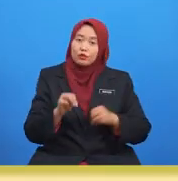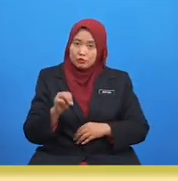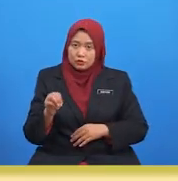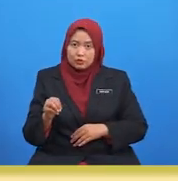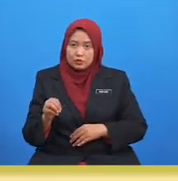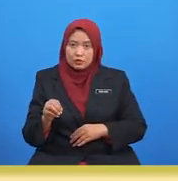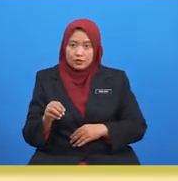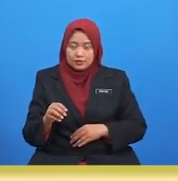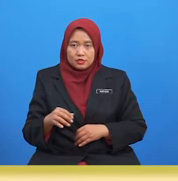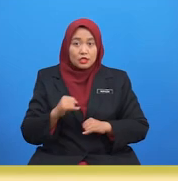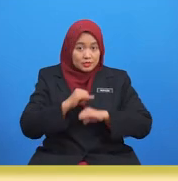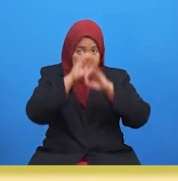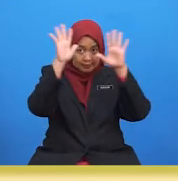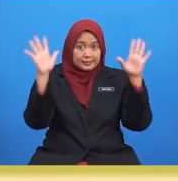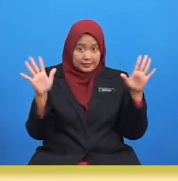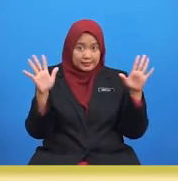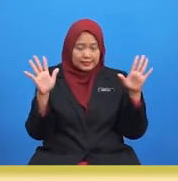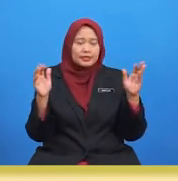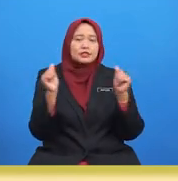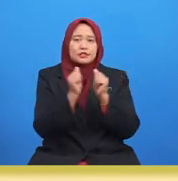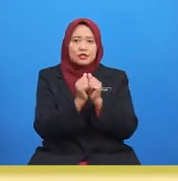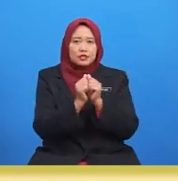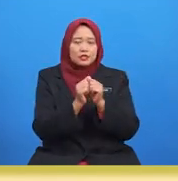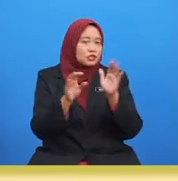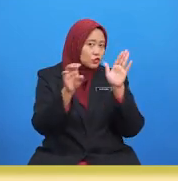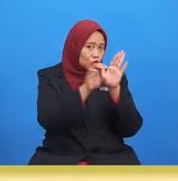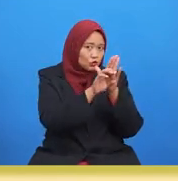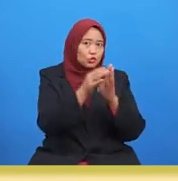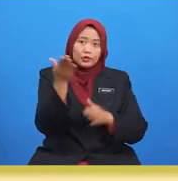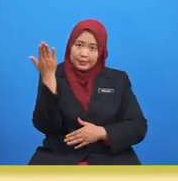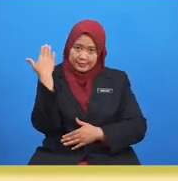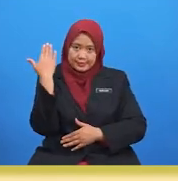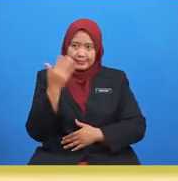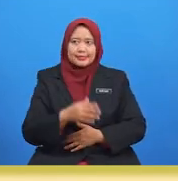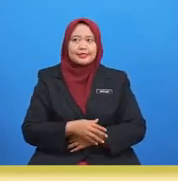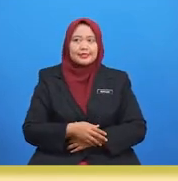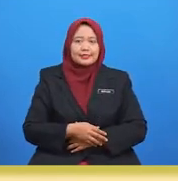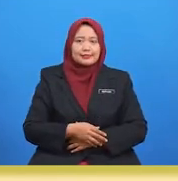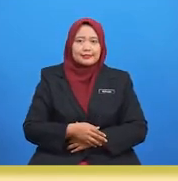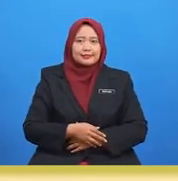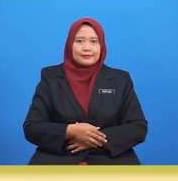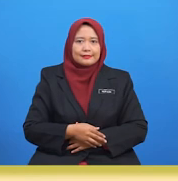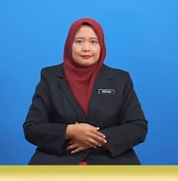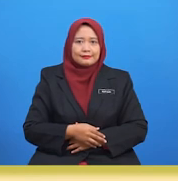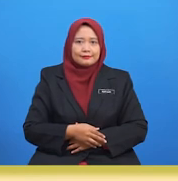murid-murid? Adakah anda jelas empat contoh yang telah kita pelajari sebentar tadi?